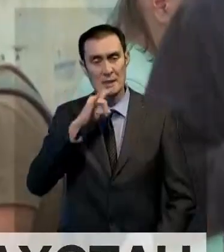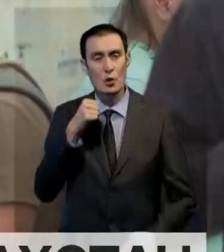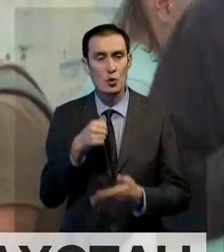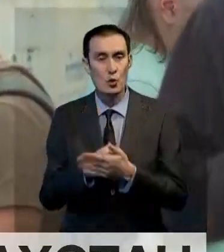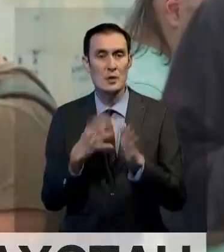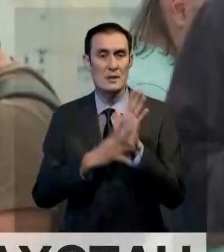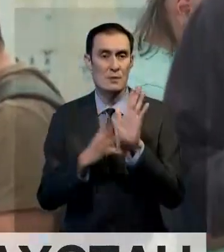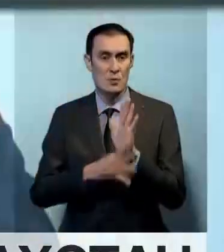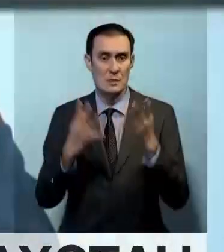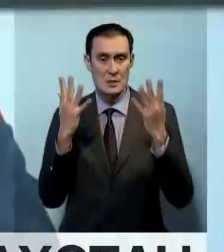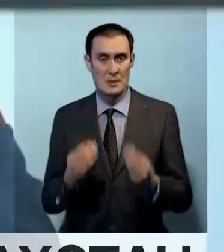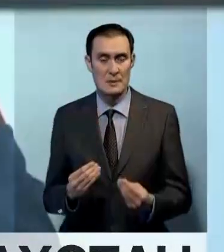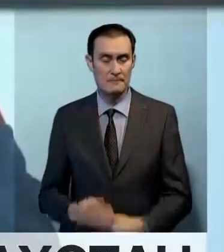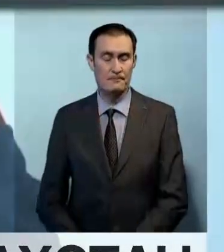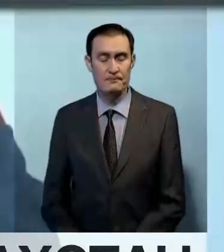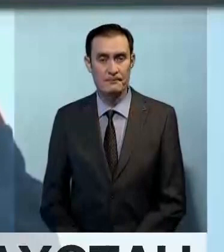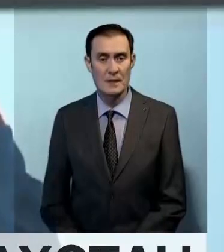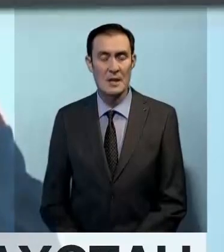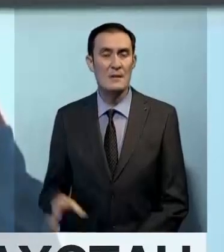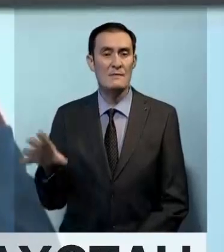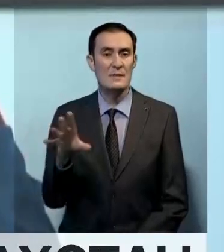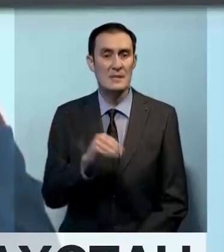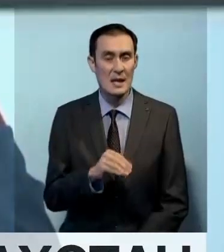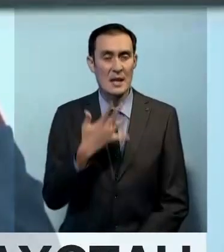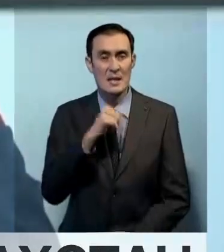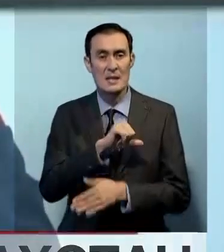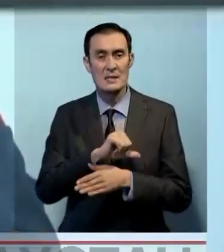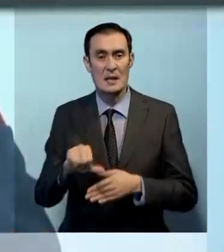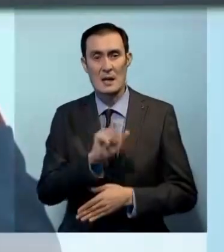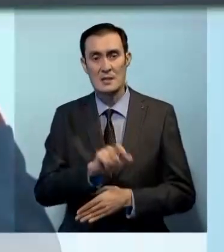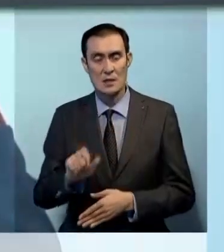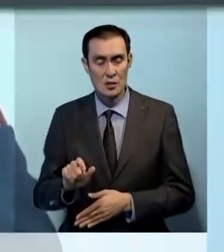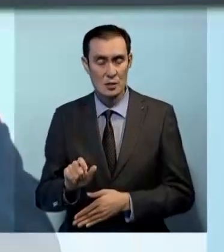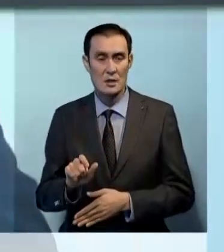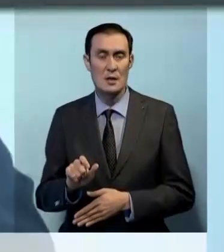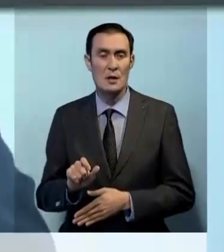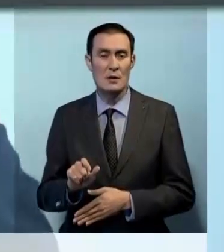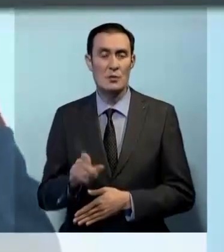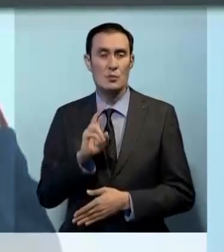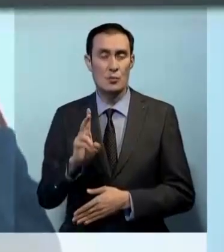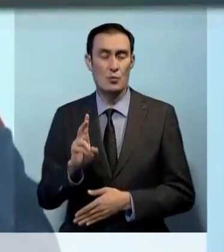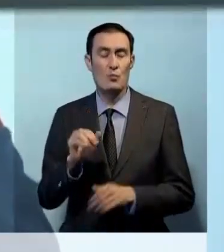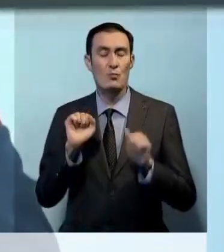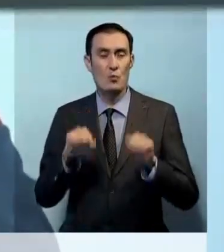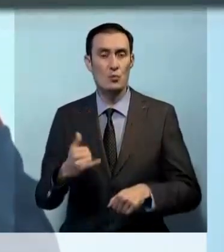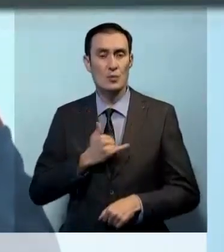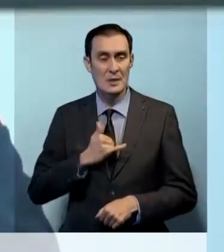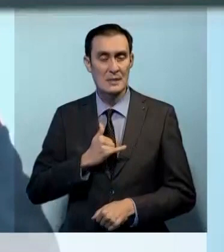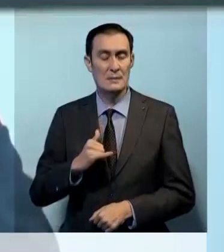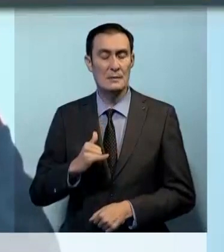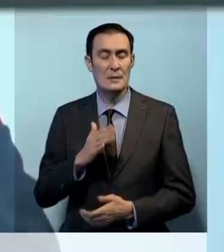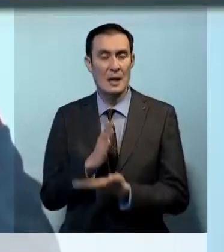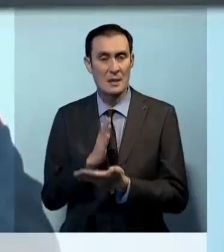до 90 дней. Все категории иностранцев у нас, граждан вообще, иностранных граждан, могут находиться